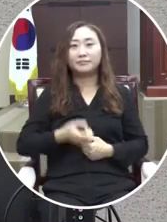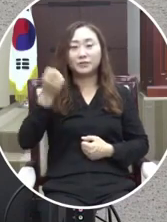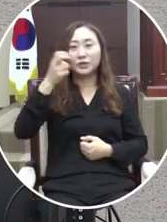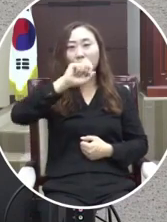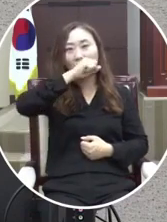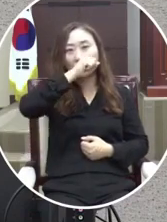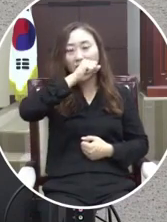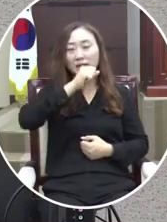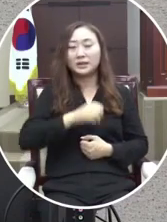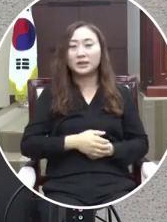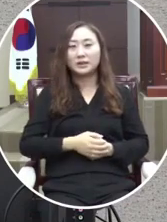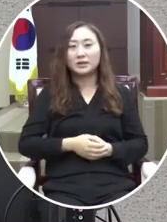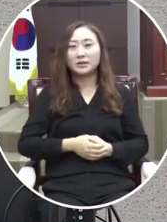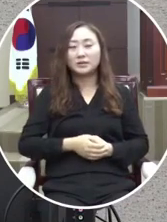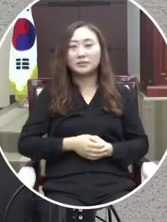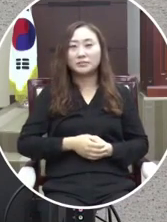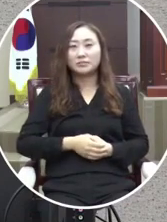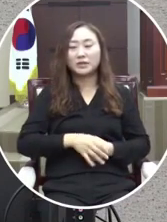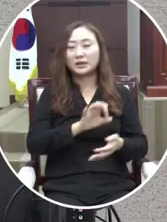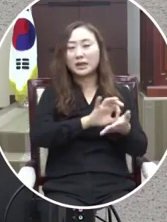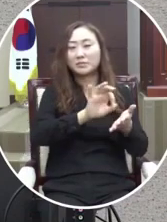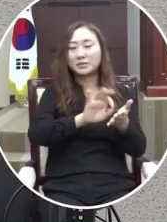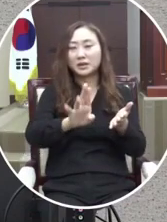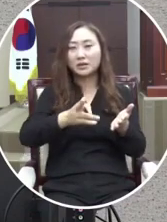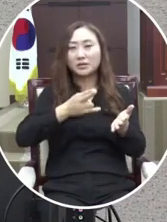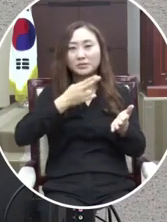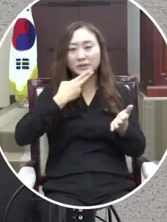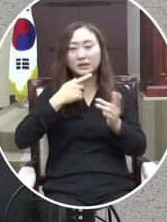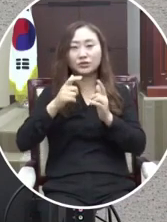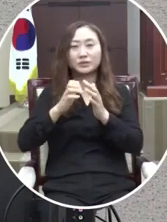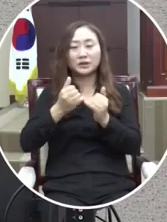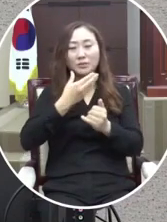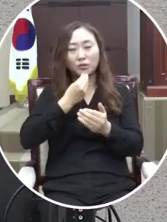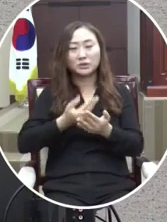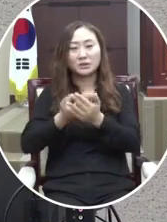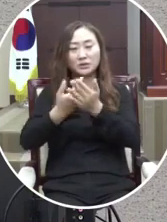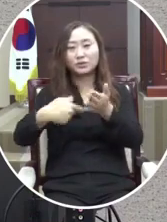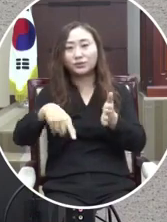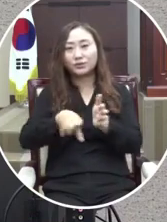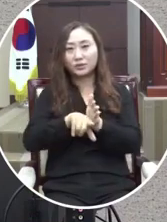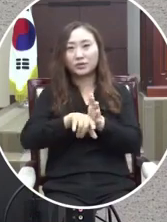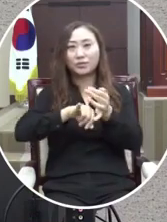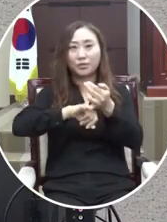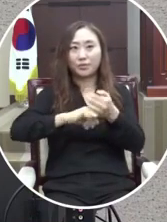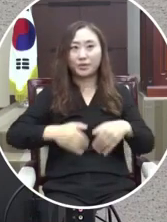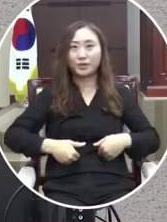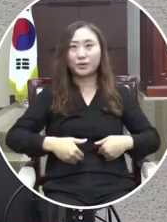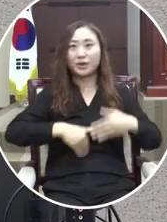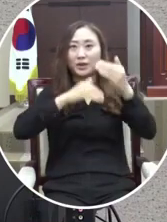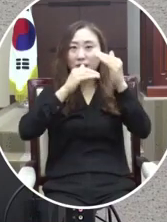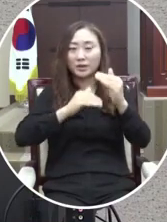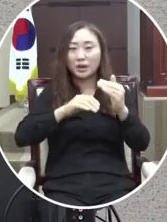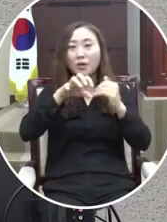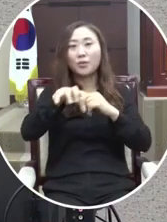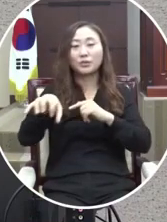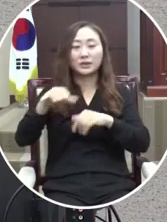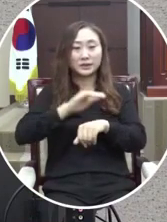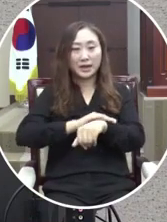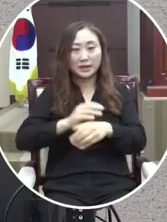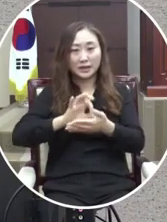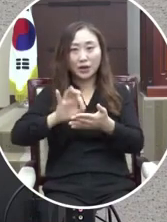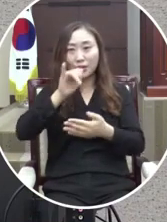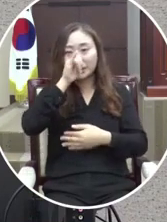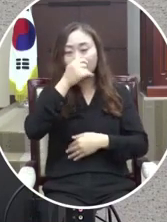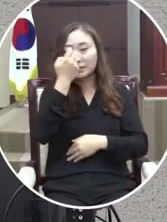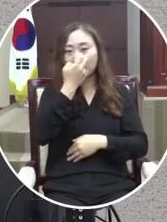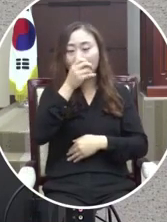또한 예산이 단 1원도 헛되지 않고 주민들의 복리 증진을 위해 필요한 곳에 적절하게 쓰이는지